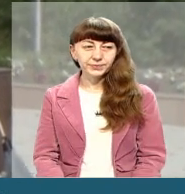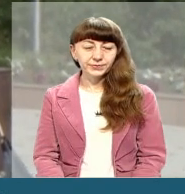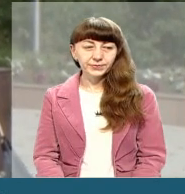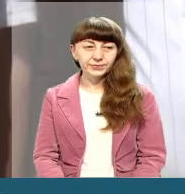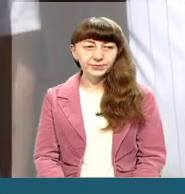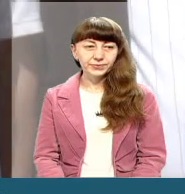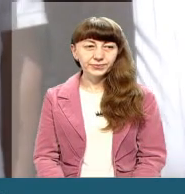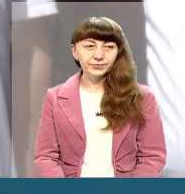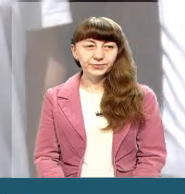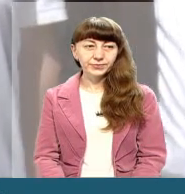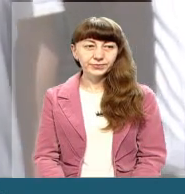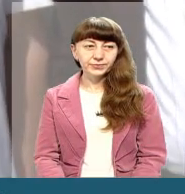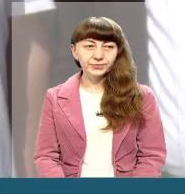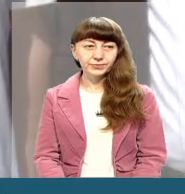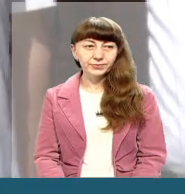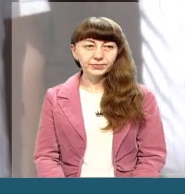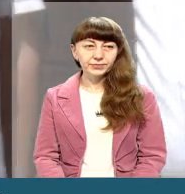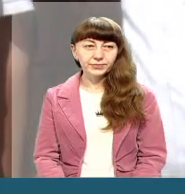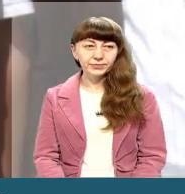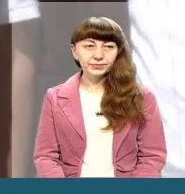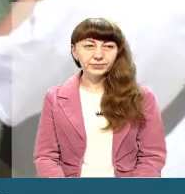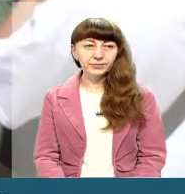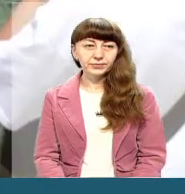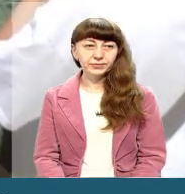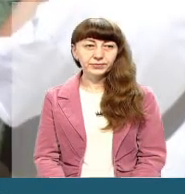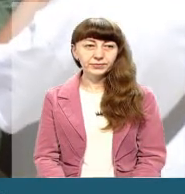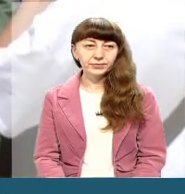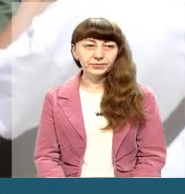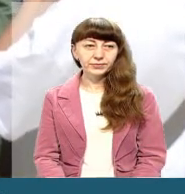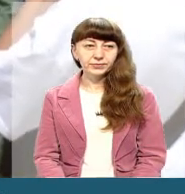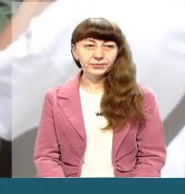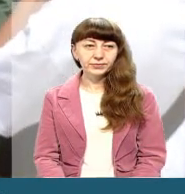бағдарламаның бірі болғаны даусыз. Ақбота Дүйсенбай, Әлібек Сұлтанов, Қостанай телеарнасы.